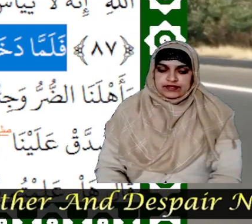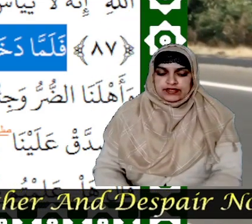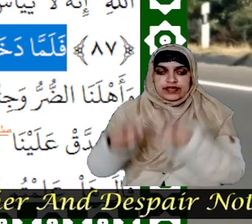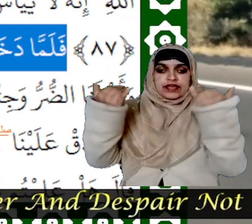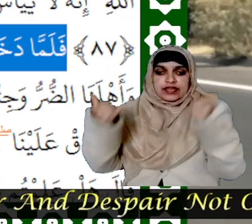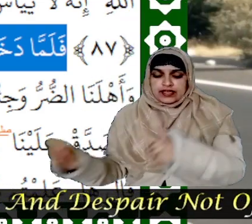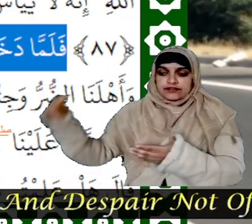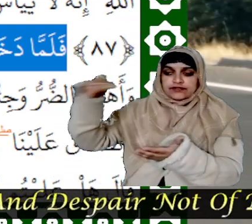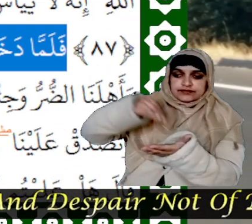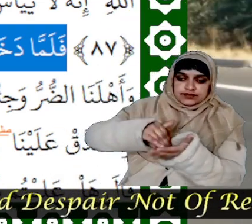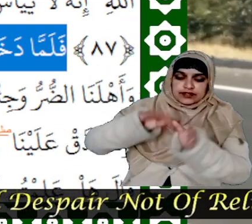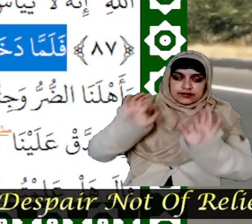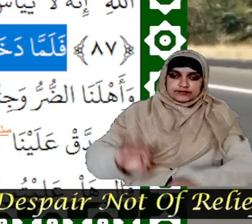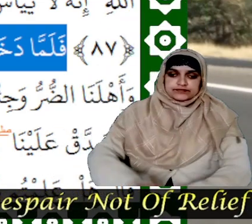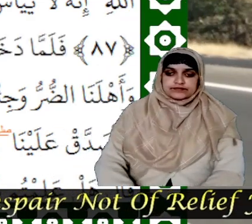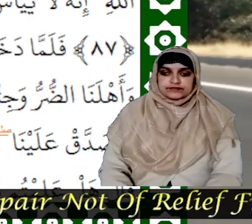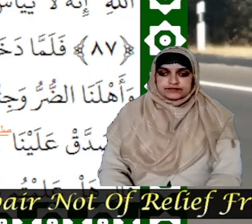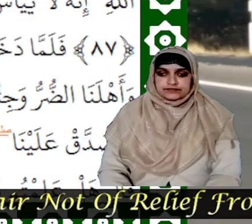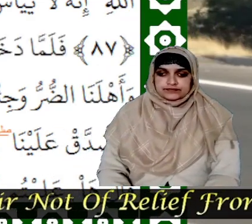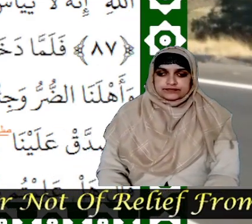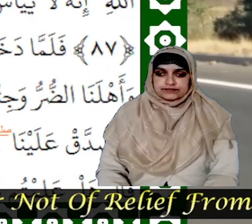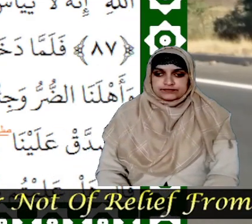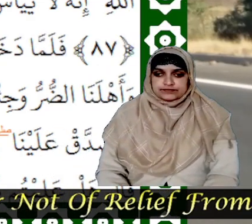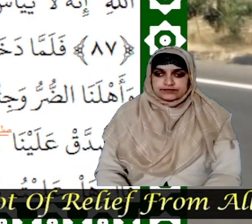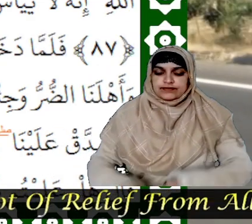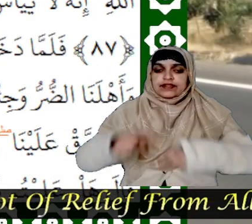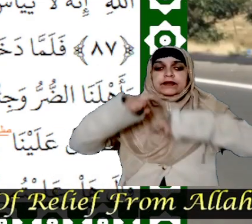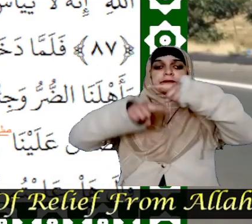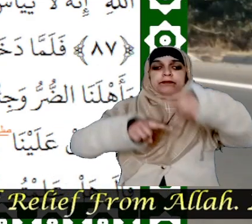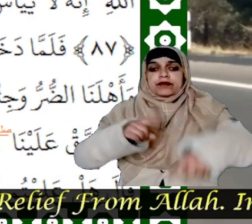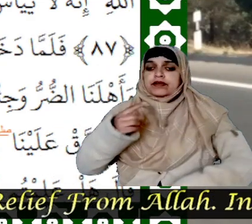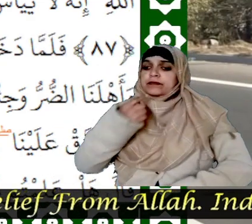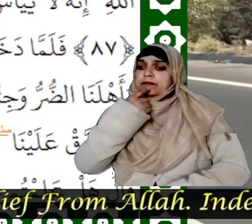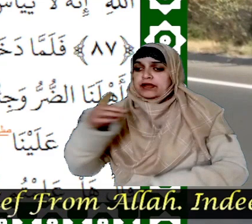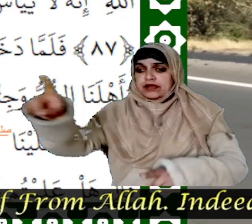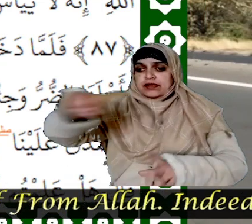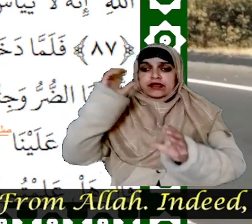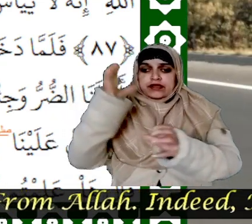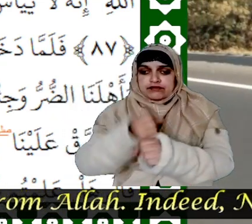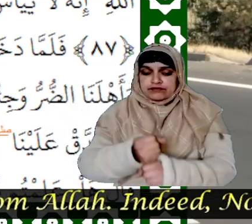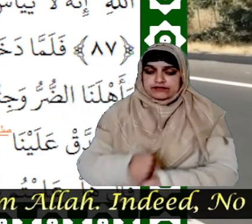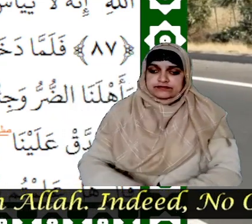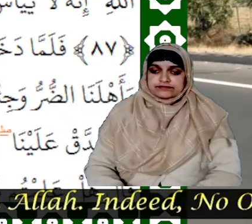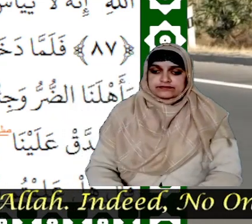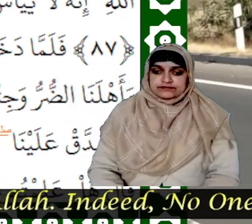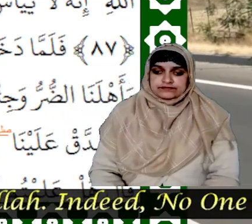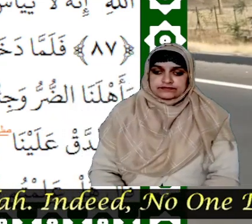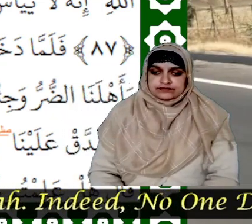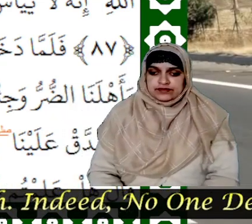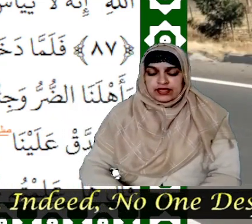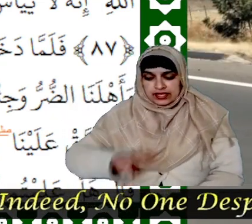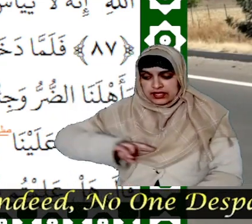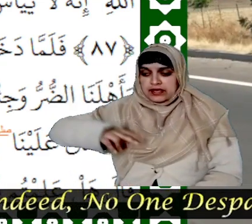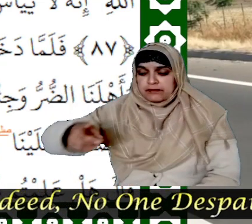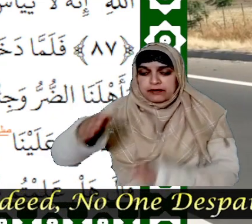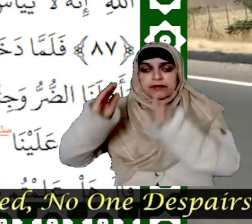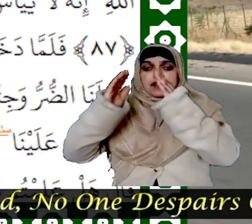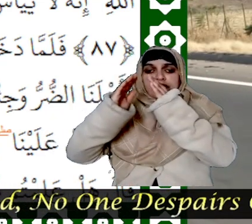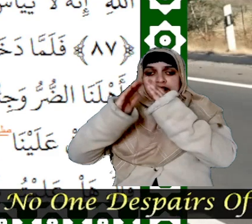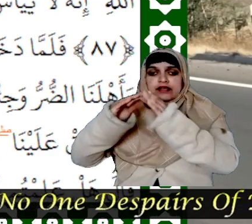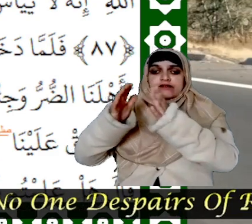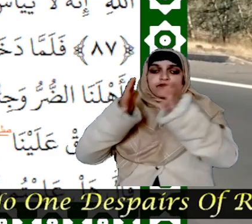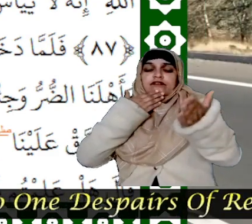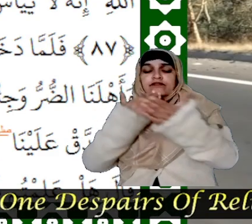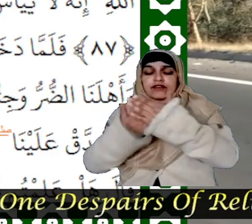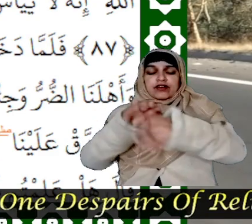عزيزي يوسف الرب تيوقع سينا قالوا يا أيها العزيز جانين يا نما أنقوق